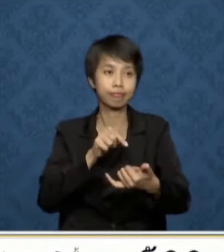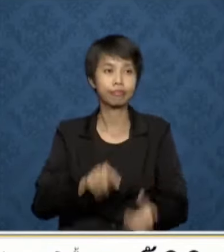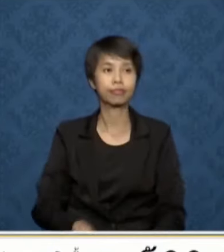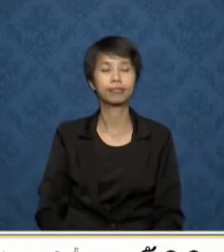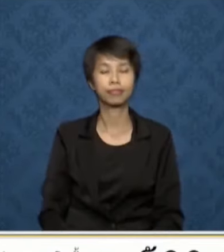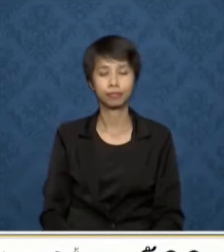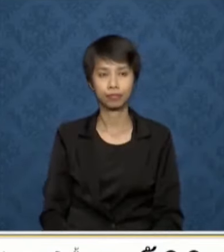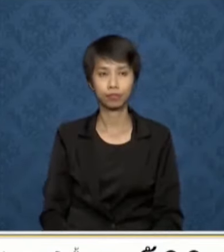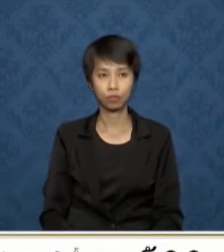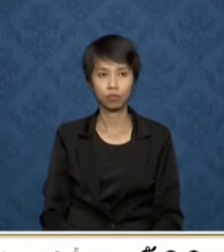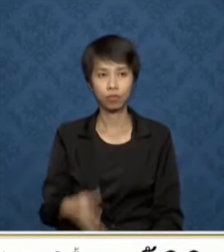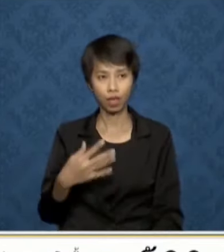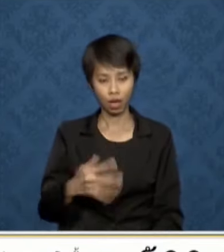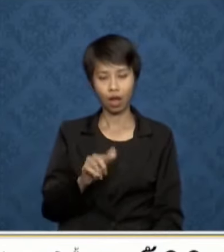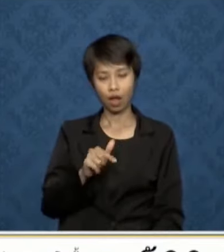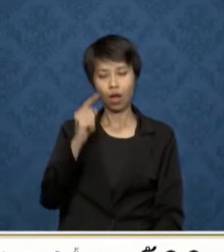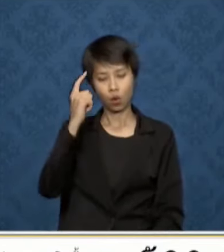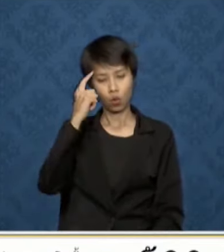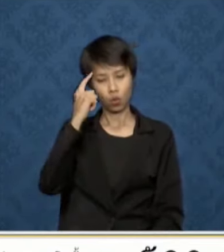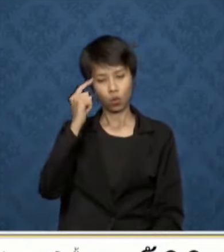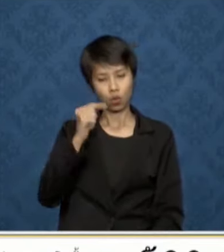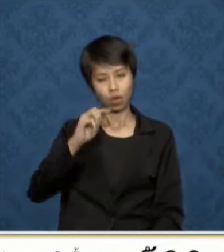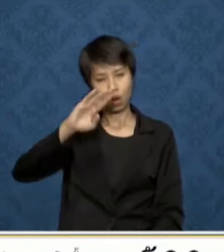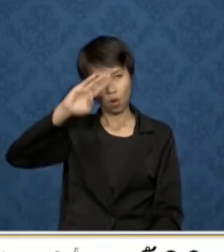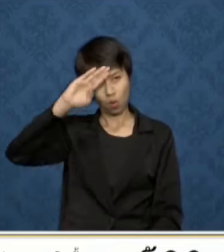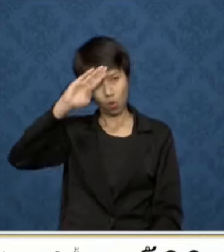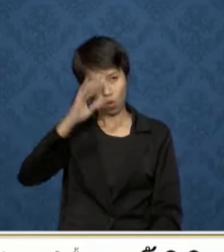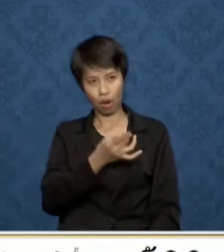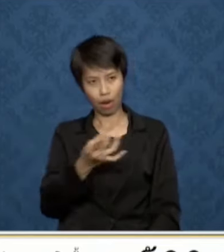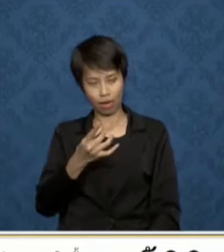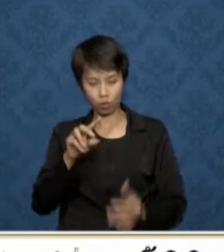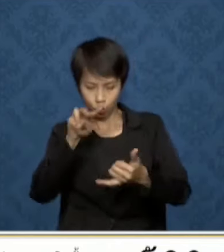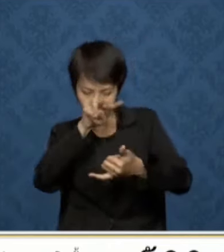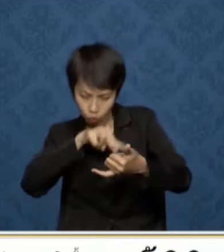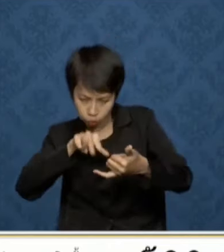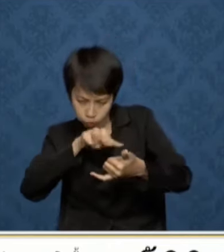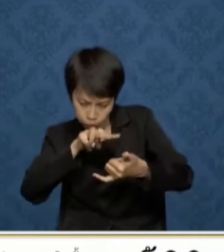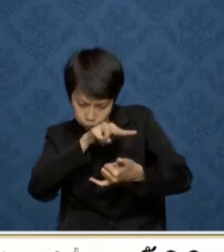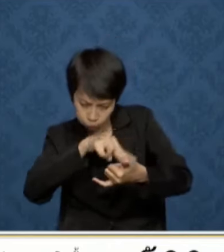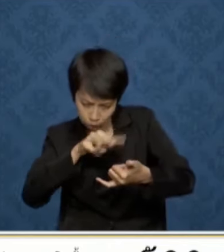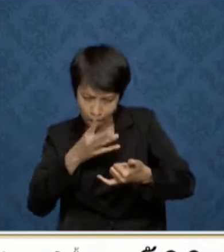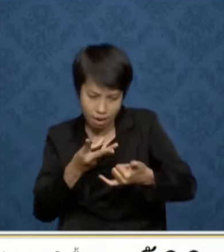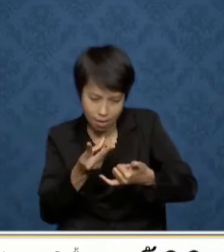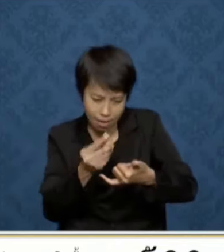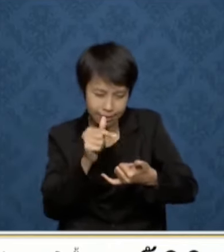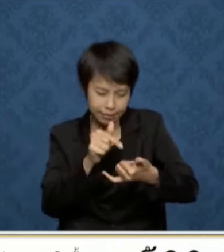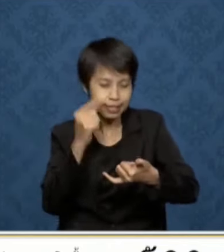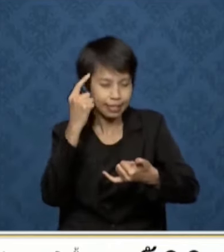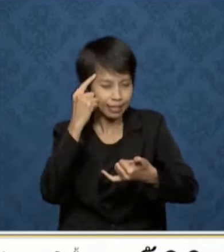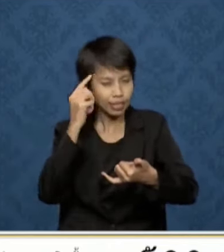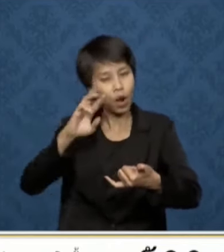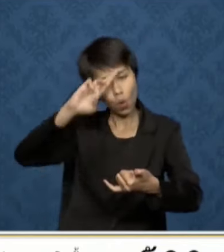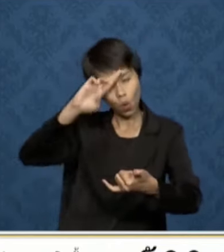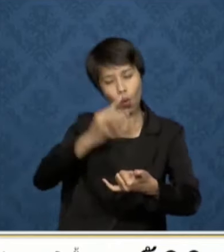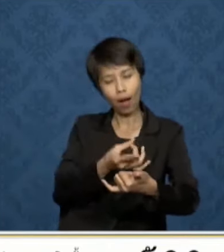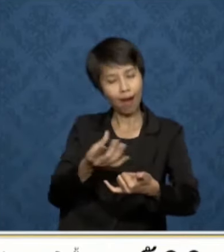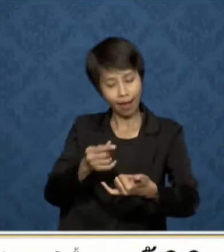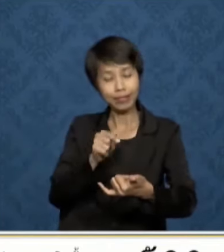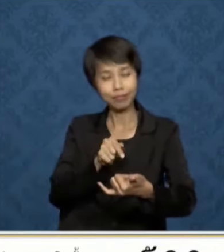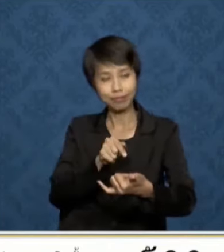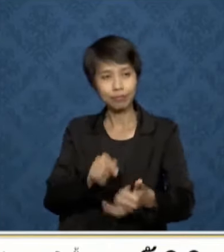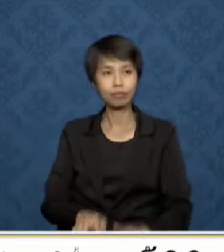นนะครับพอจะแยกได้แล้วว เออ เหย อั 1 ใ 6 เ พอ้ พอ ไป ได้น่าจะให้กไมได้ใช้ และกรับรกษาได้